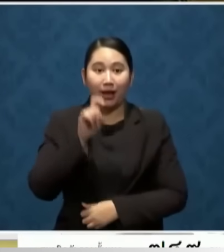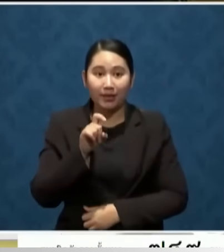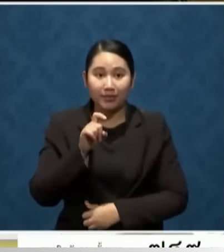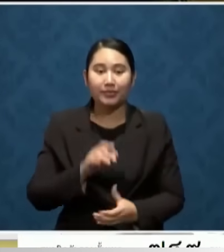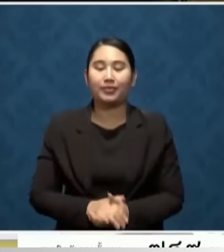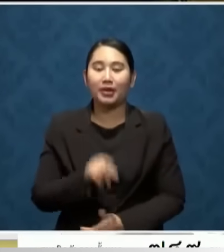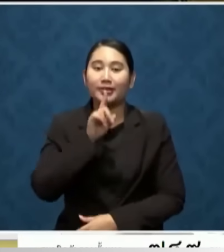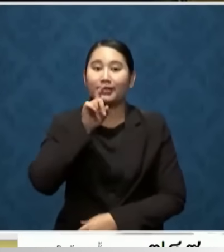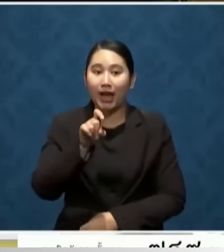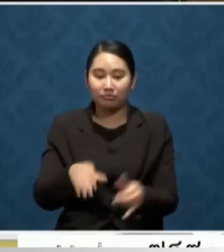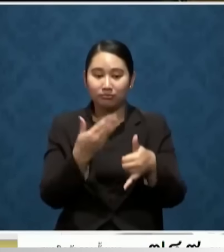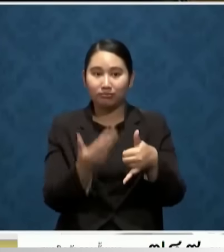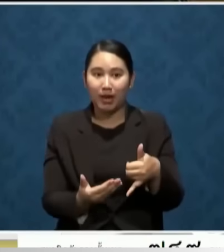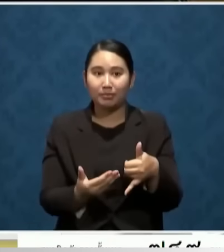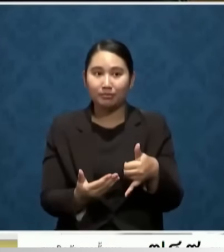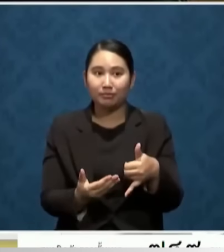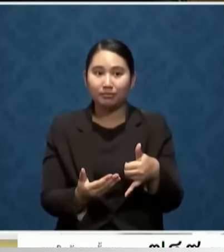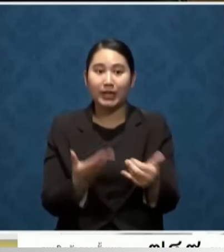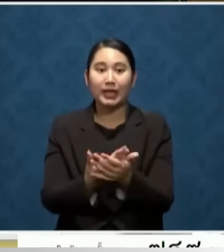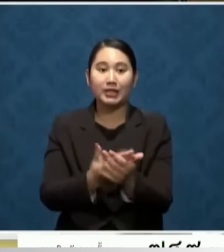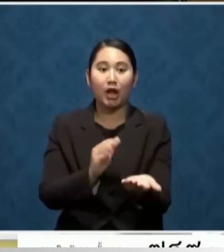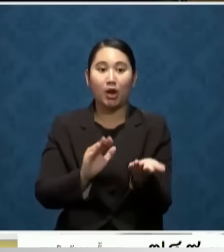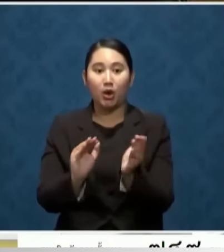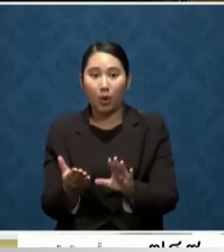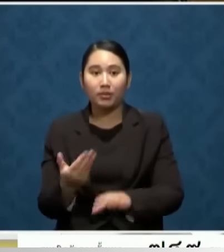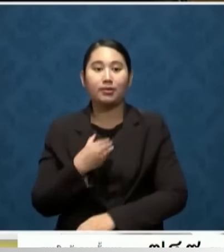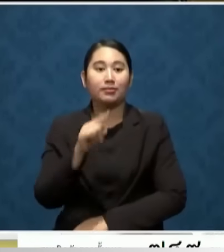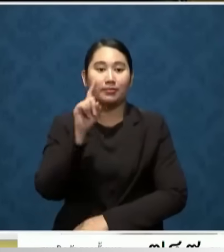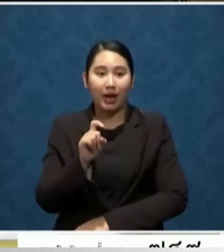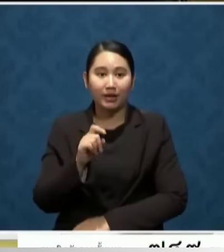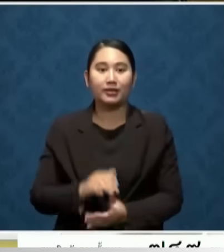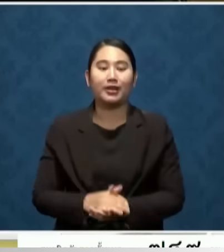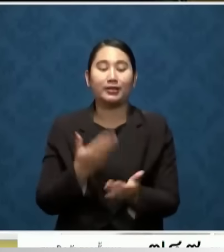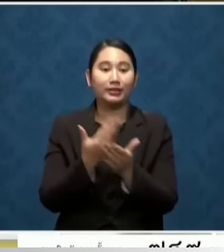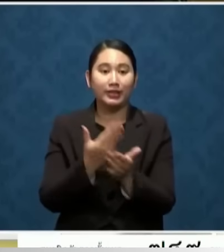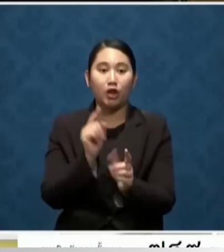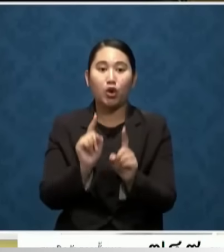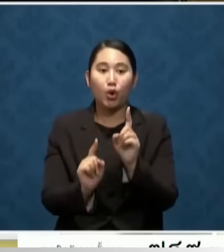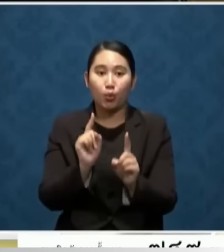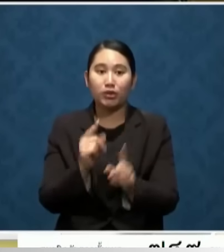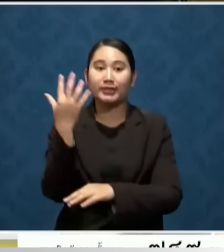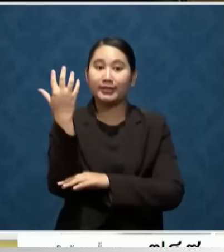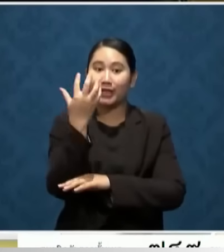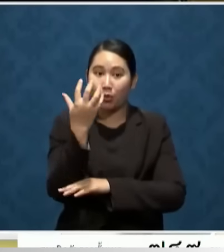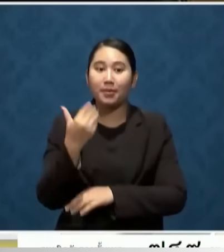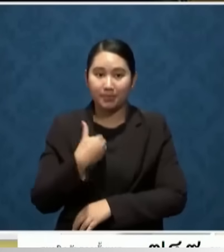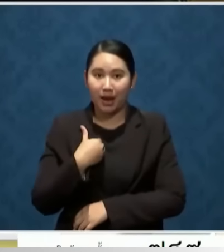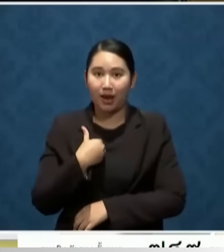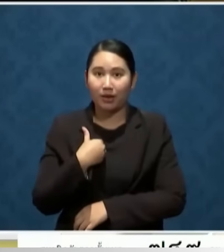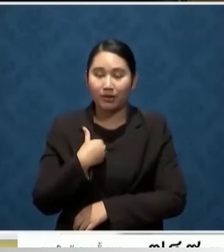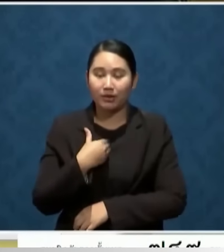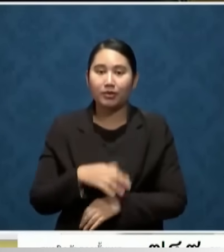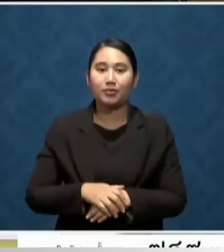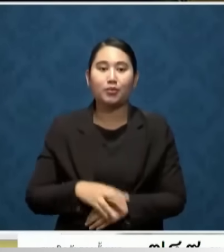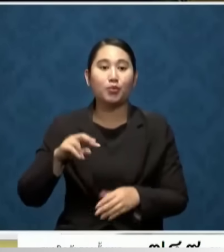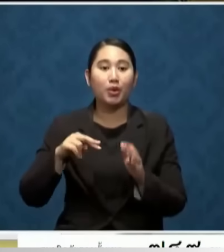ถามว่าท่านเป็นบุคคลล้มละลายหรือเปล่าถามว่าท่านถือหุ้นสื่อหรือเปล่าถามว่าท่านเคยต้องคำพิพากษา